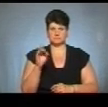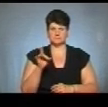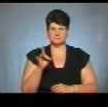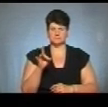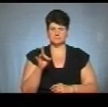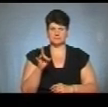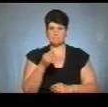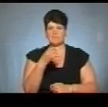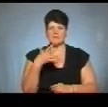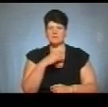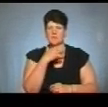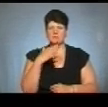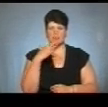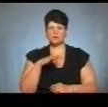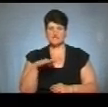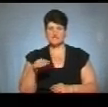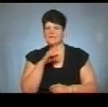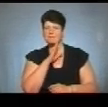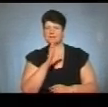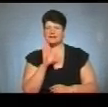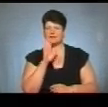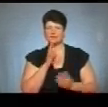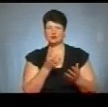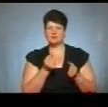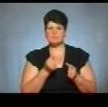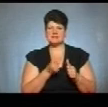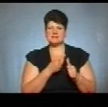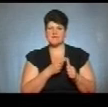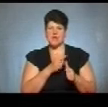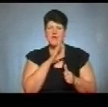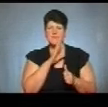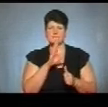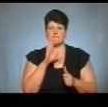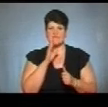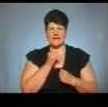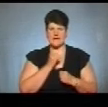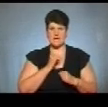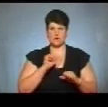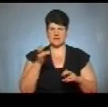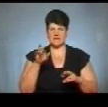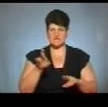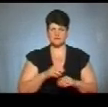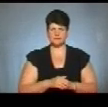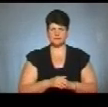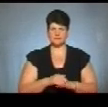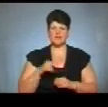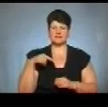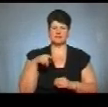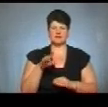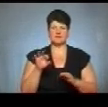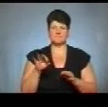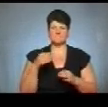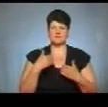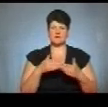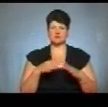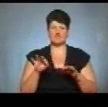15 багатодітних матерів з Тернопільщини отримали звання «Мати-героїня». Дефіле випускників у вишиваних